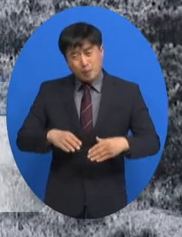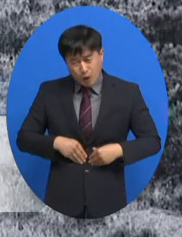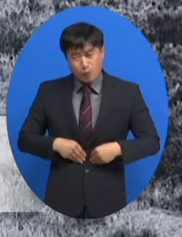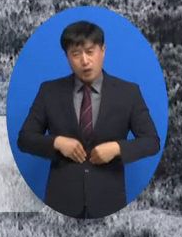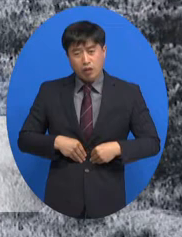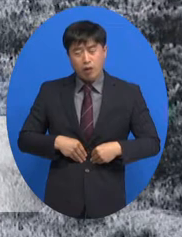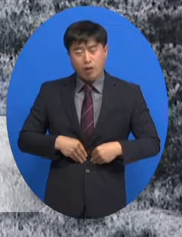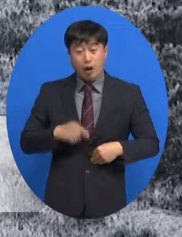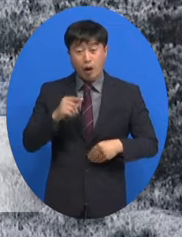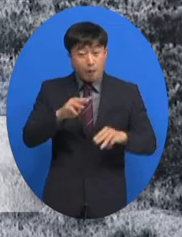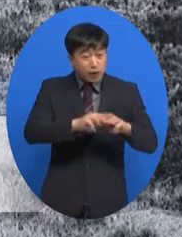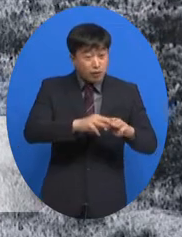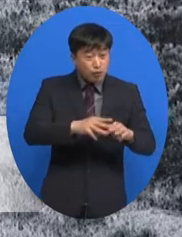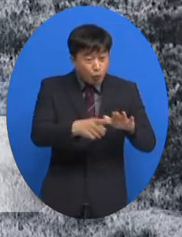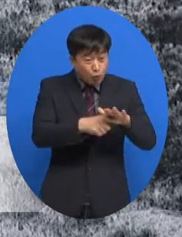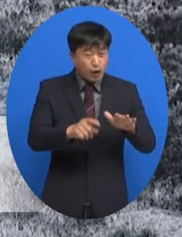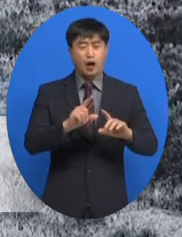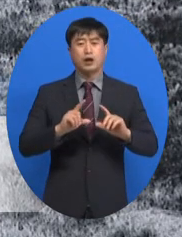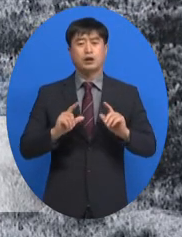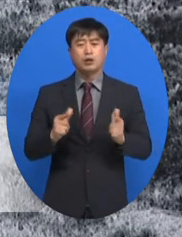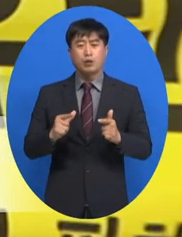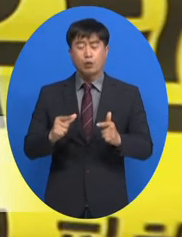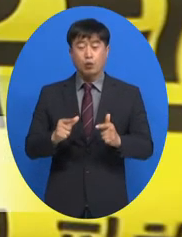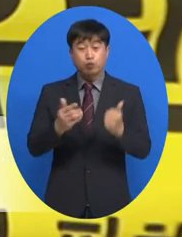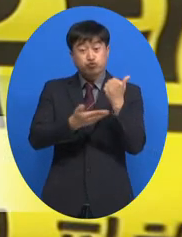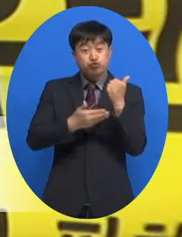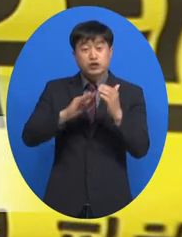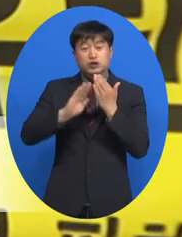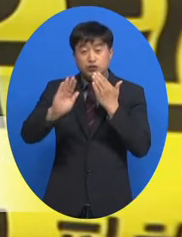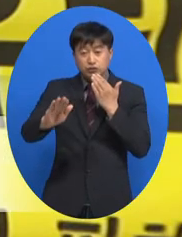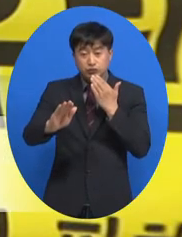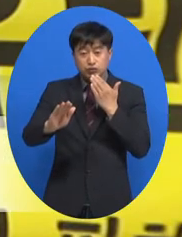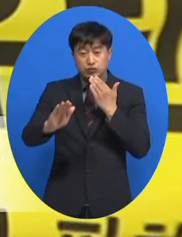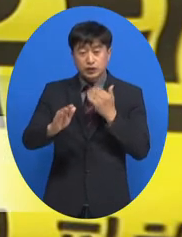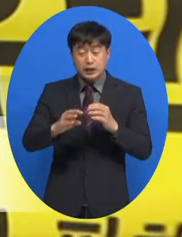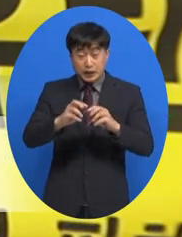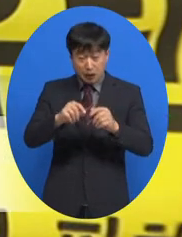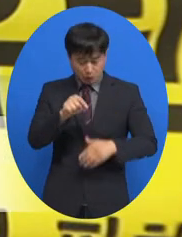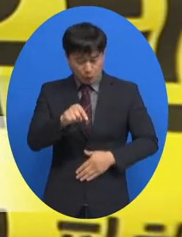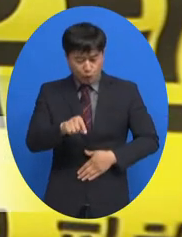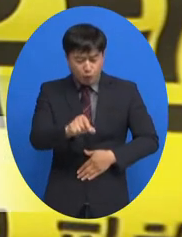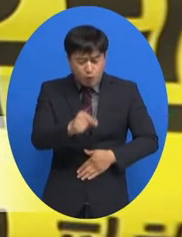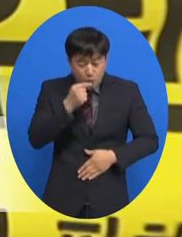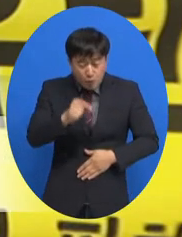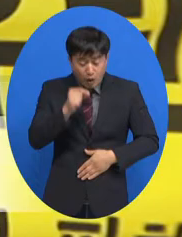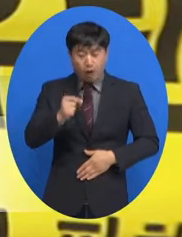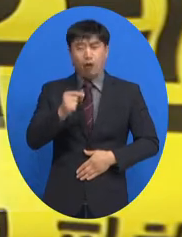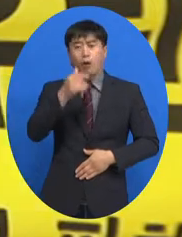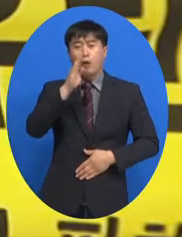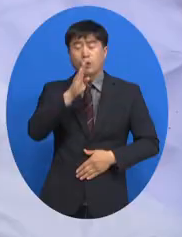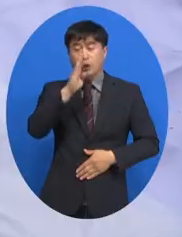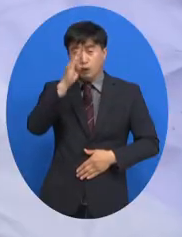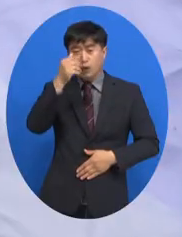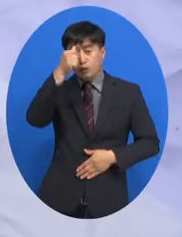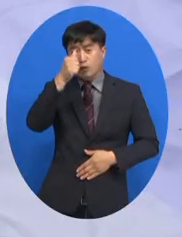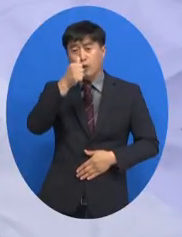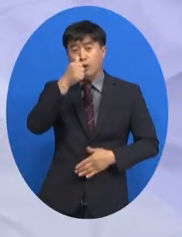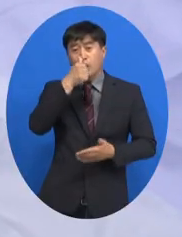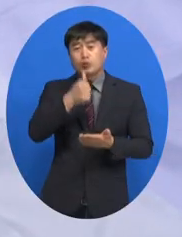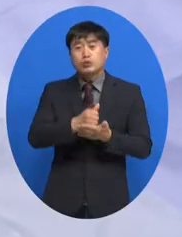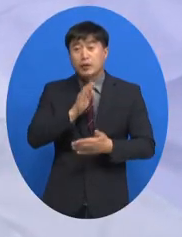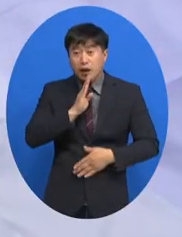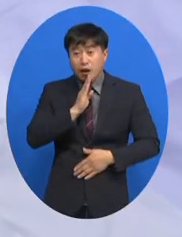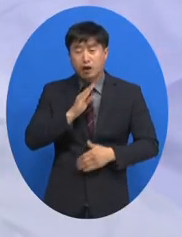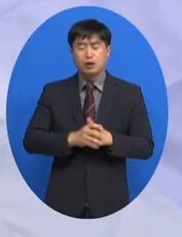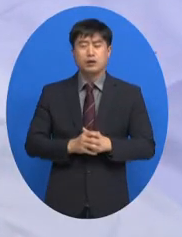배고파서 어디 밭에 가서 따먹은 것도 아니고 다 추수 끝나고 나서 땅에 떨어진 걸 먹은 게 그게 큰 죄가 되냐고. 심지어